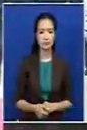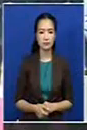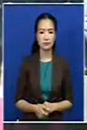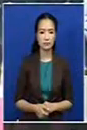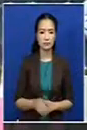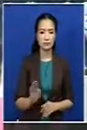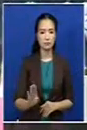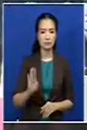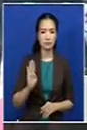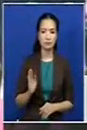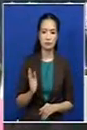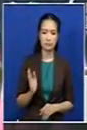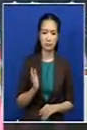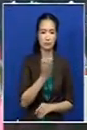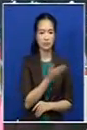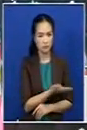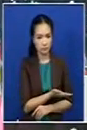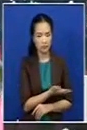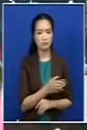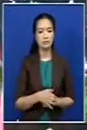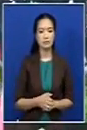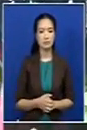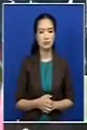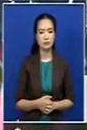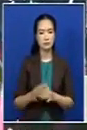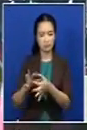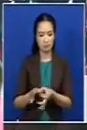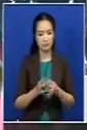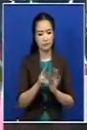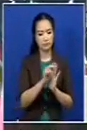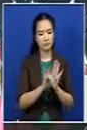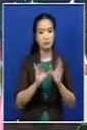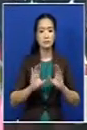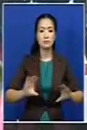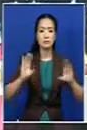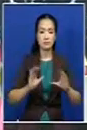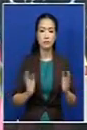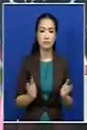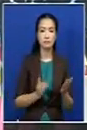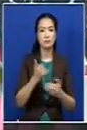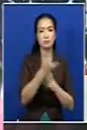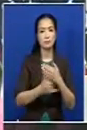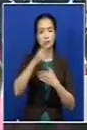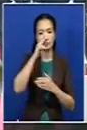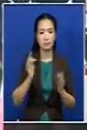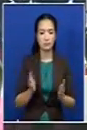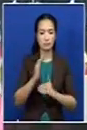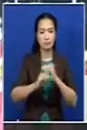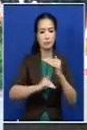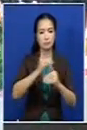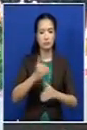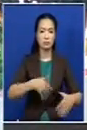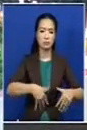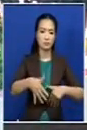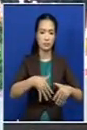บริษัทประชารัฐจำกัดนะอันนี้ก็ให้สอดคล้องกับนโยบายรัฐบาลในวันนี้ก็คือการขับเคลื่อนประเทศไปโดยใช้กลไกของ